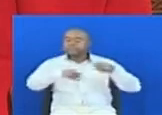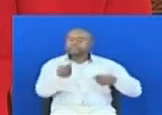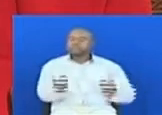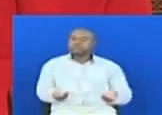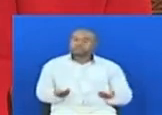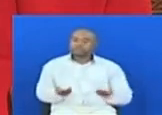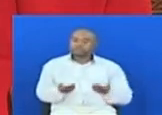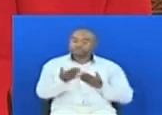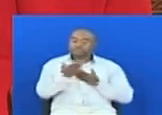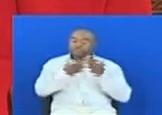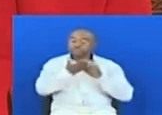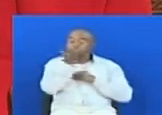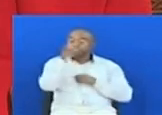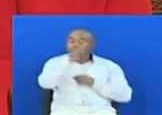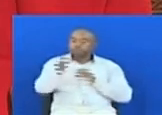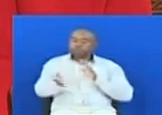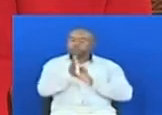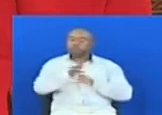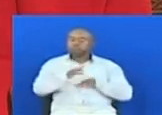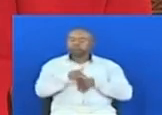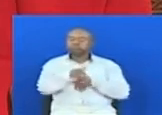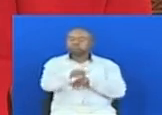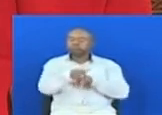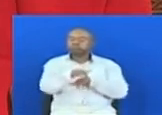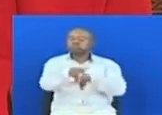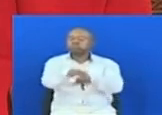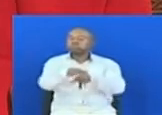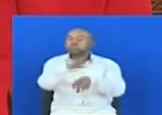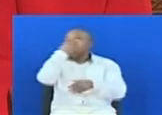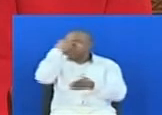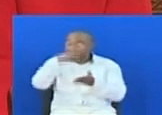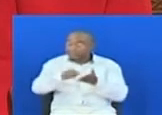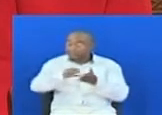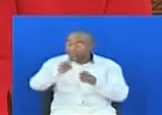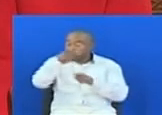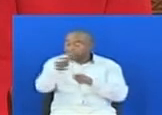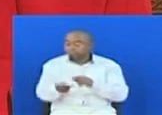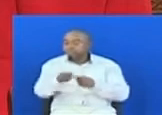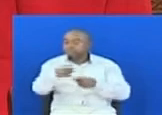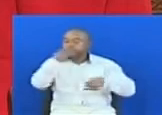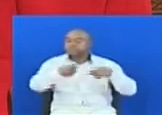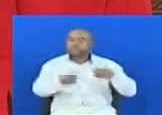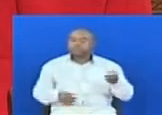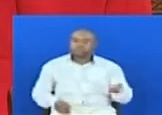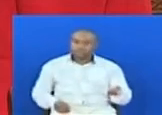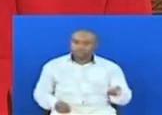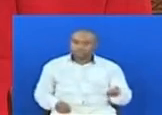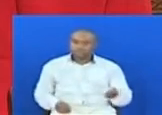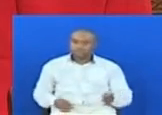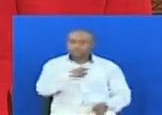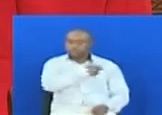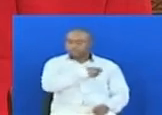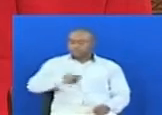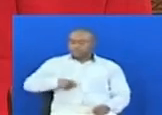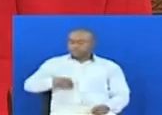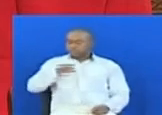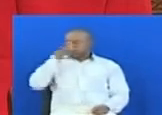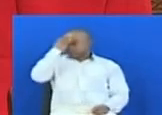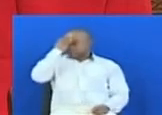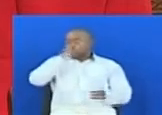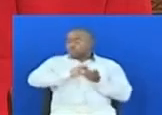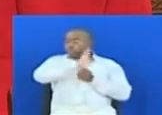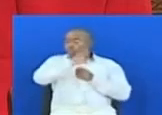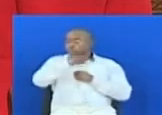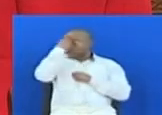watu wameanza kuandamana, maana yake hilo ni anguko la kisiasa. Kwa rais wetu alitambua mambo haya yote, anguko